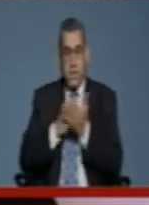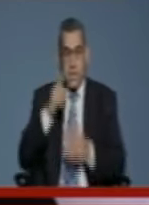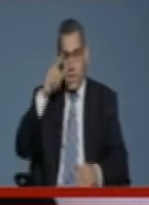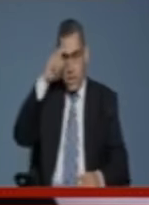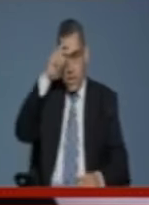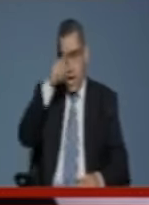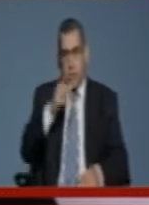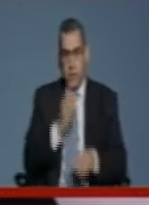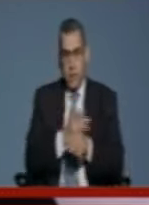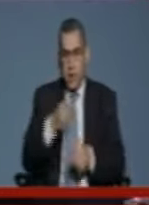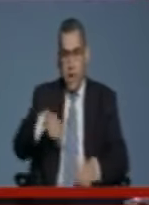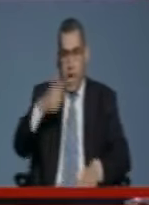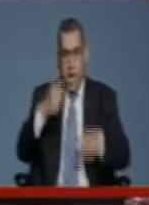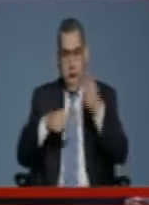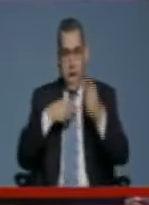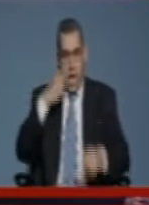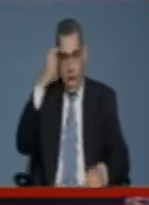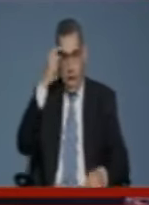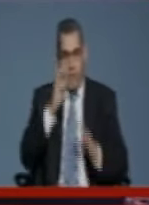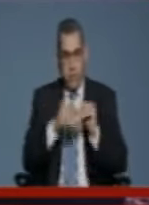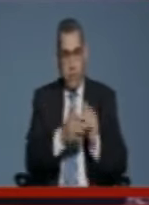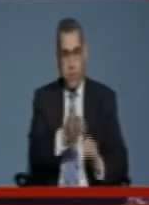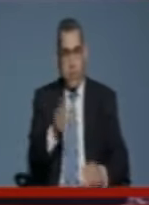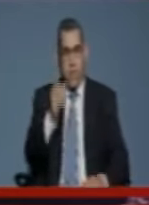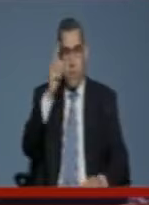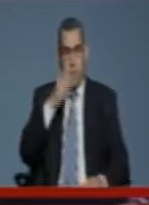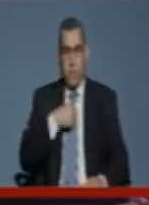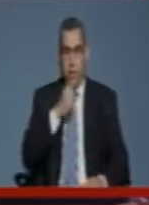غاليه، بس انا عايز اقول لكم